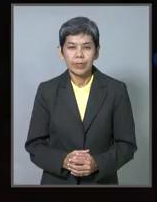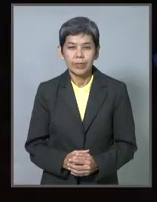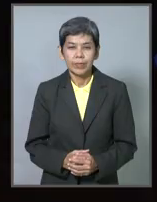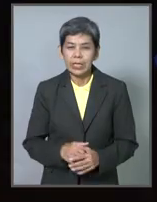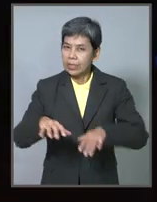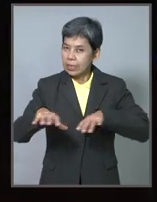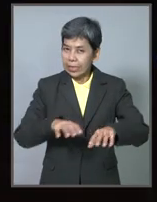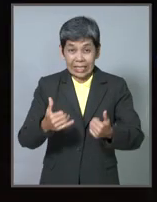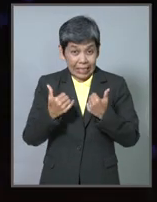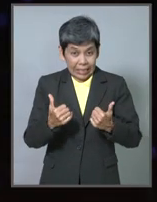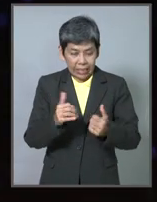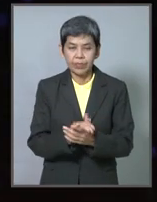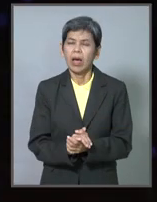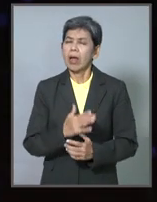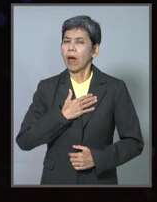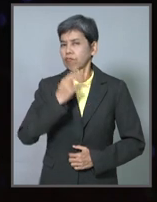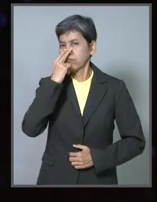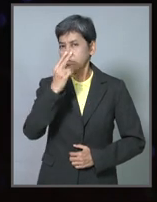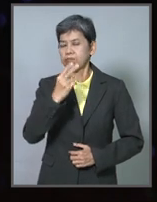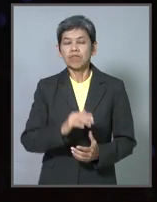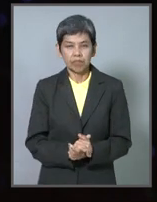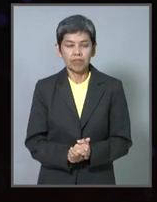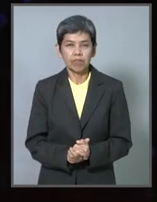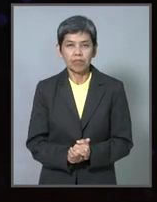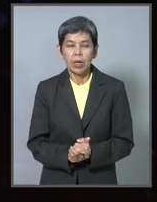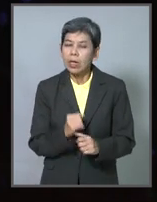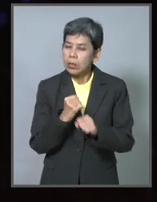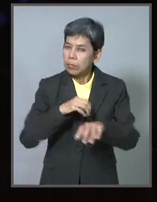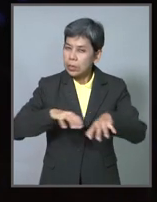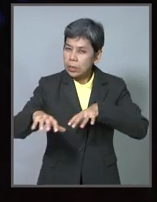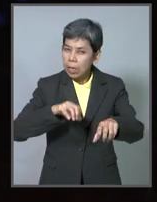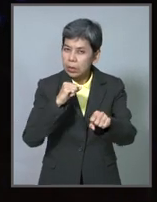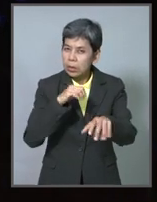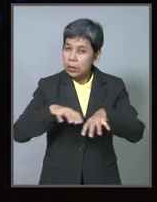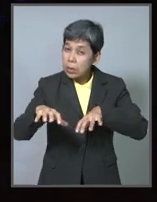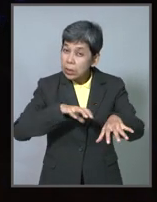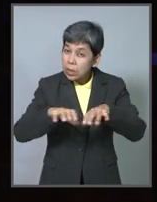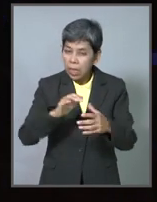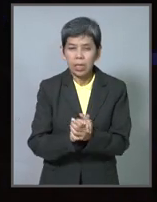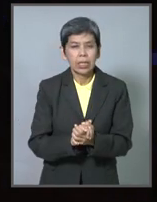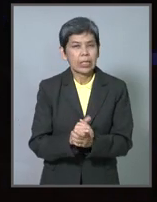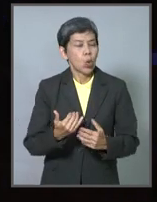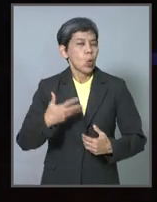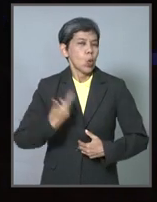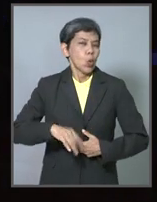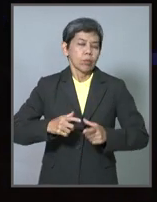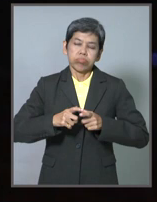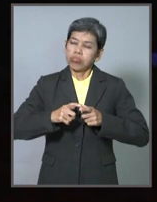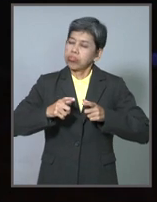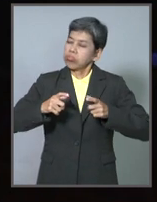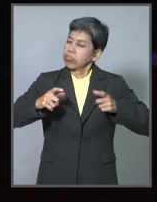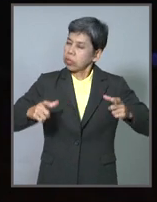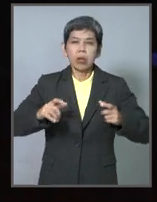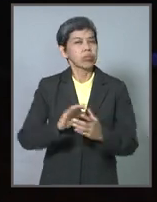มหกรรมชิ้นนี้ต้องถือว่าเป็นการจัดงานครั้งยิ่งใหญ่